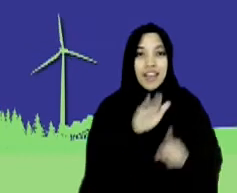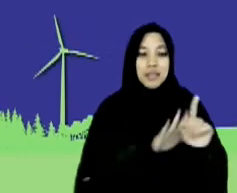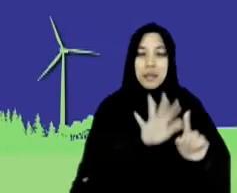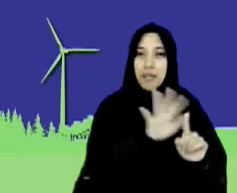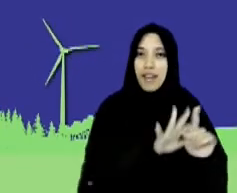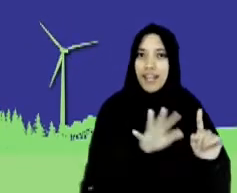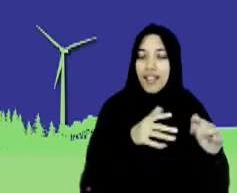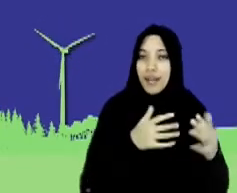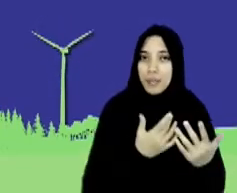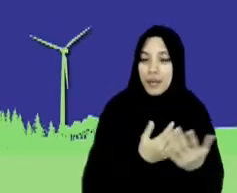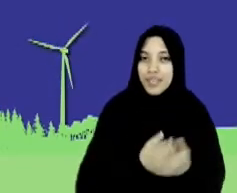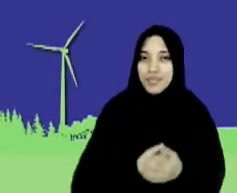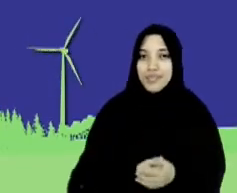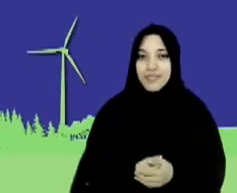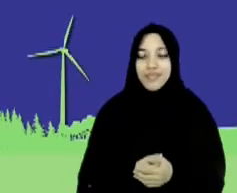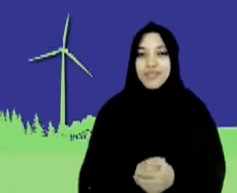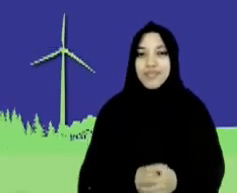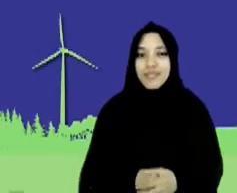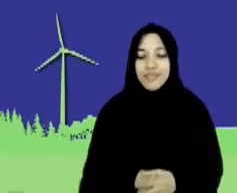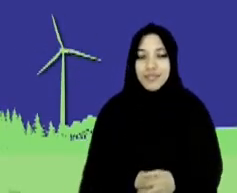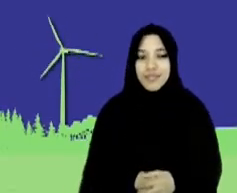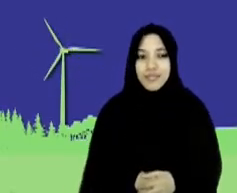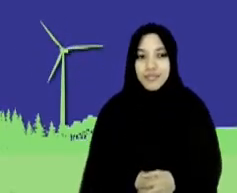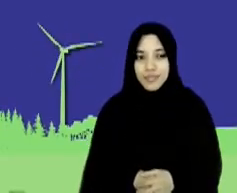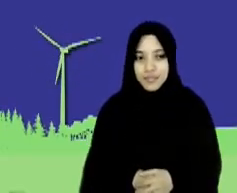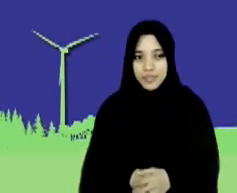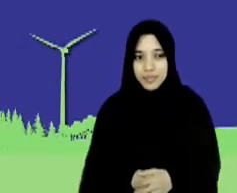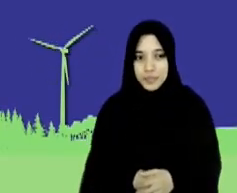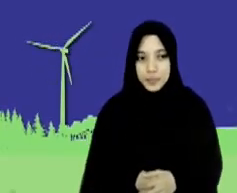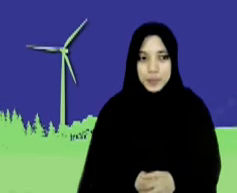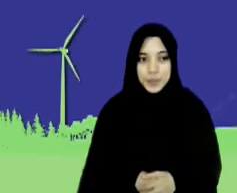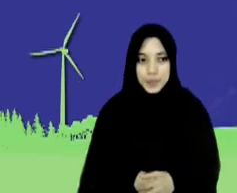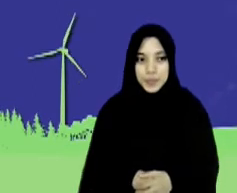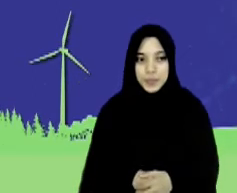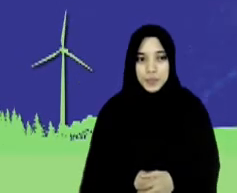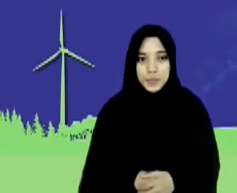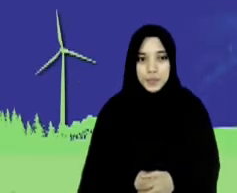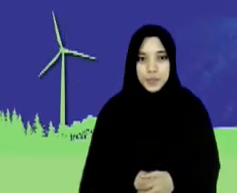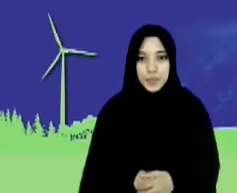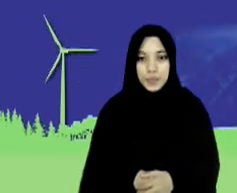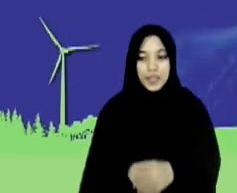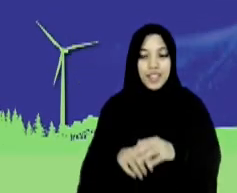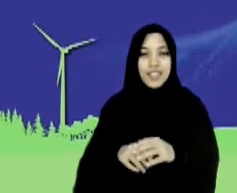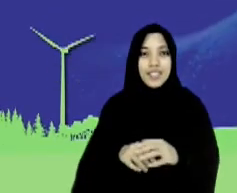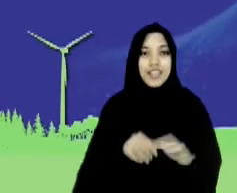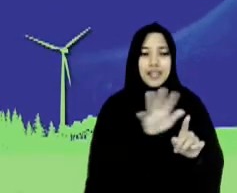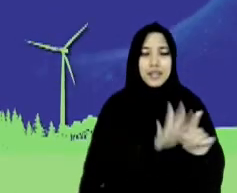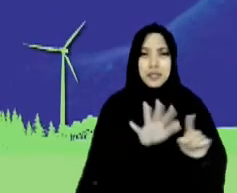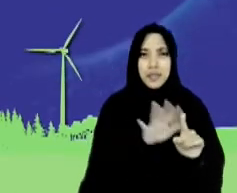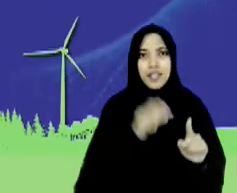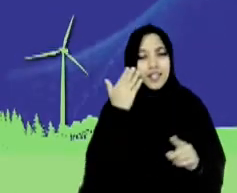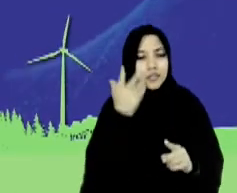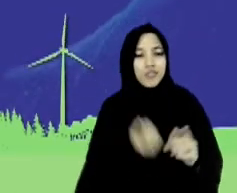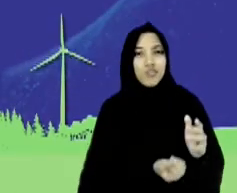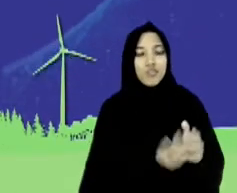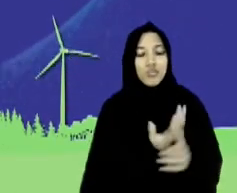dari ee dari apa namanya eh ee didorongnya sustainable production ini pada tahun